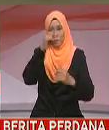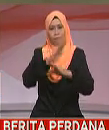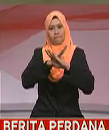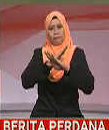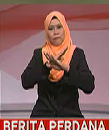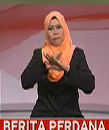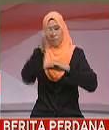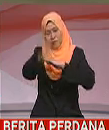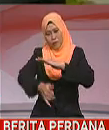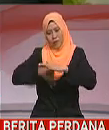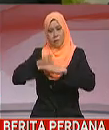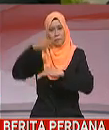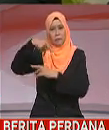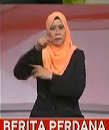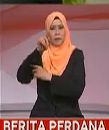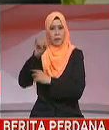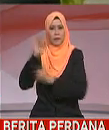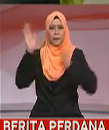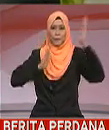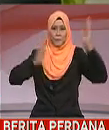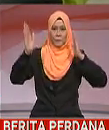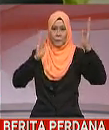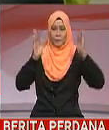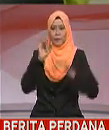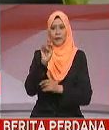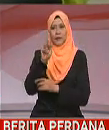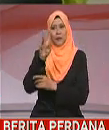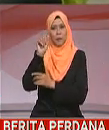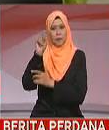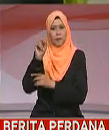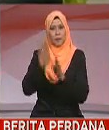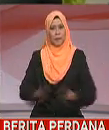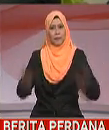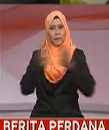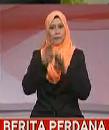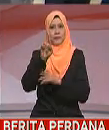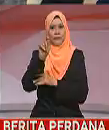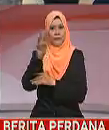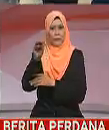kemasukan parti ke Malaysia. Ikwan Samsudin, Berita RTM.